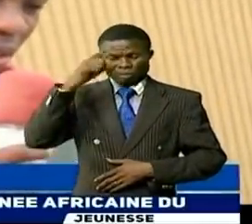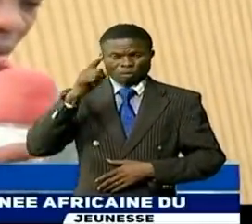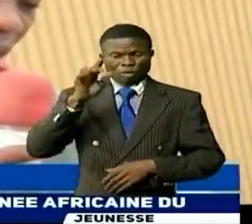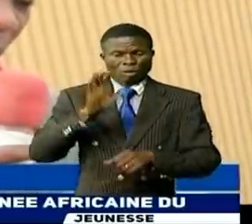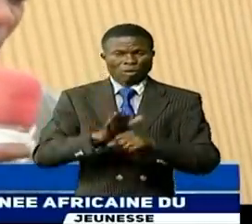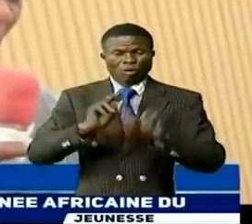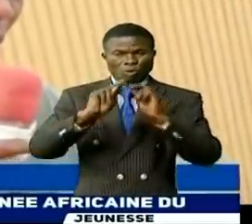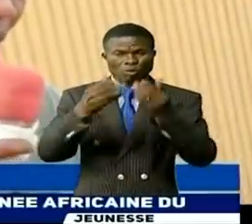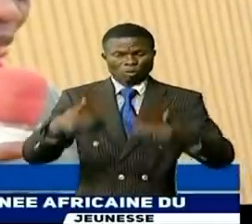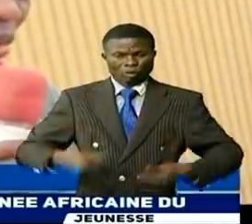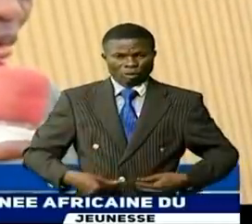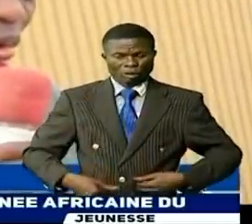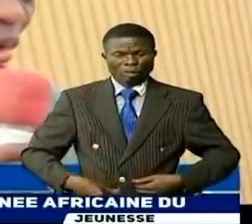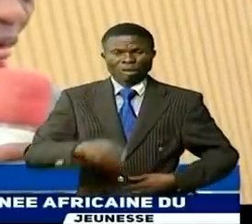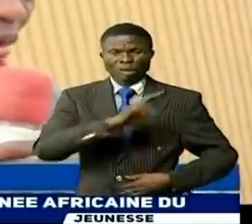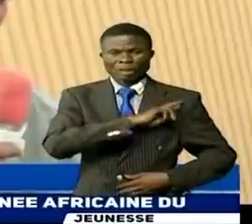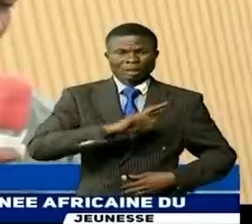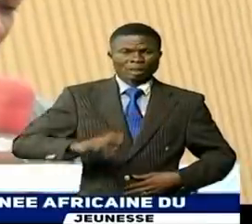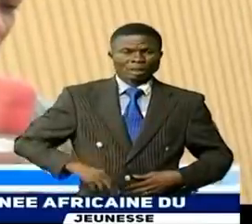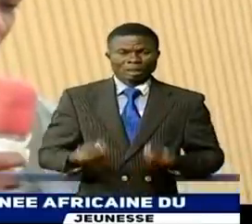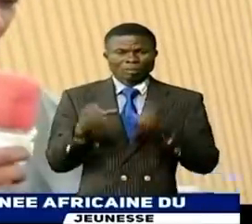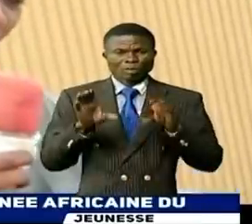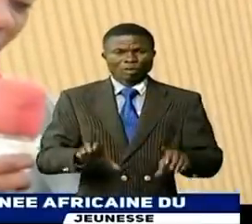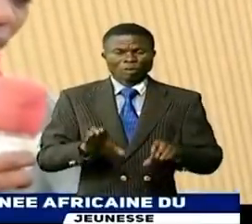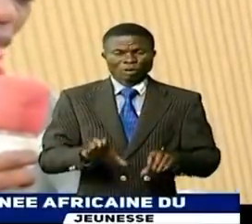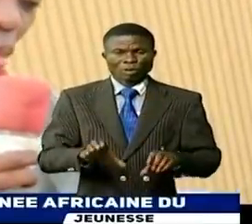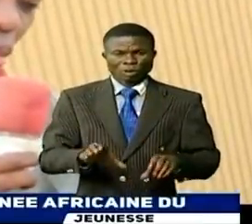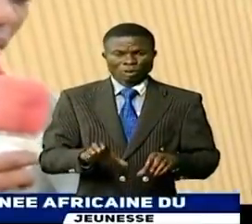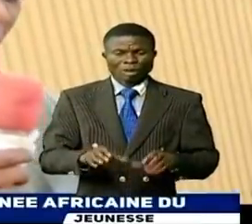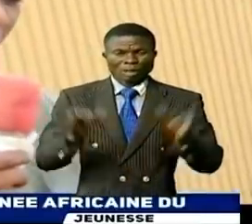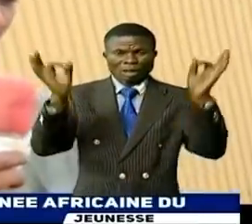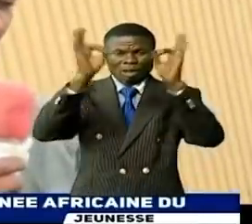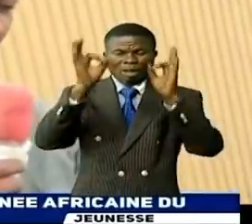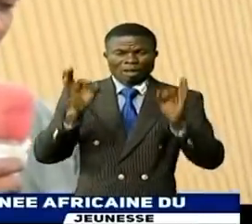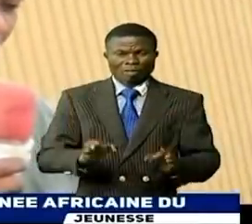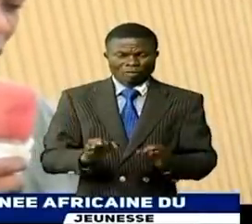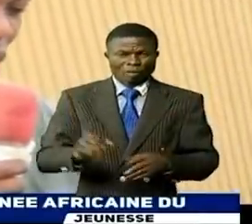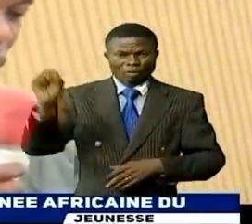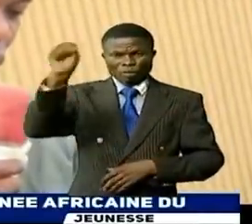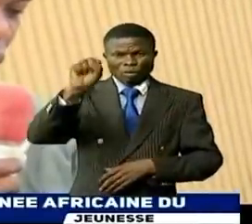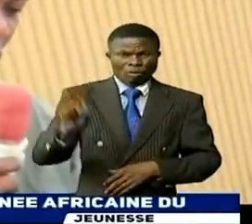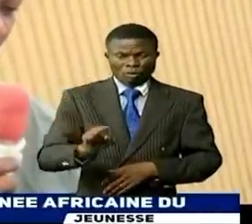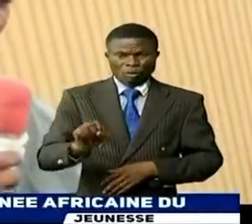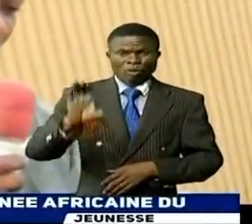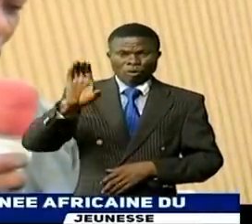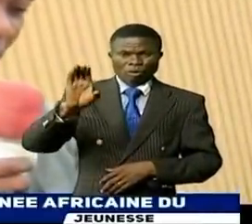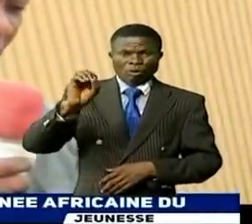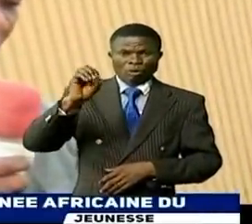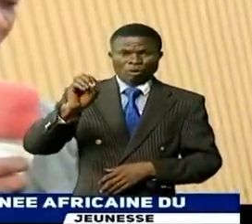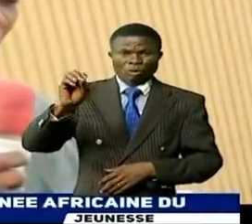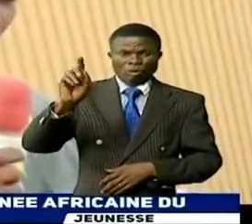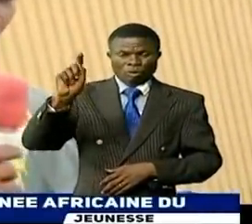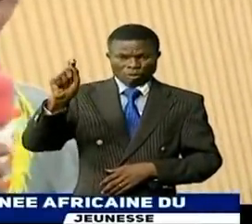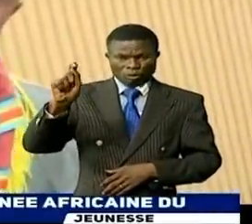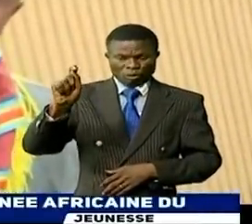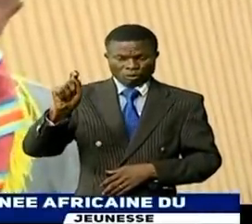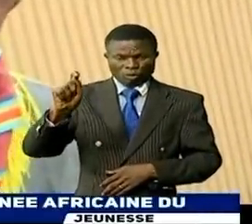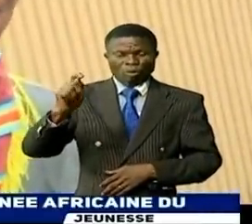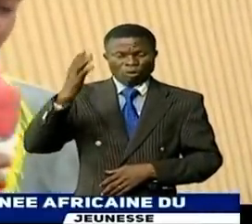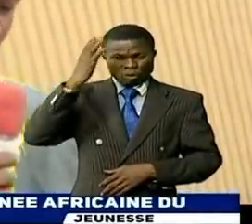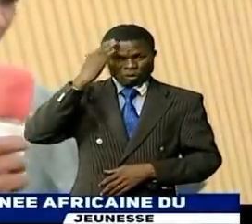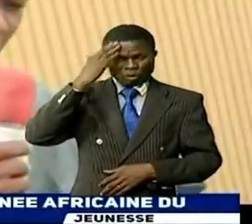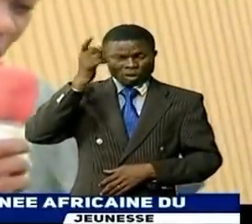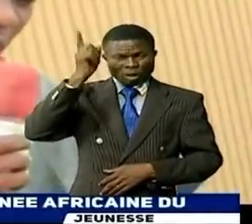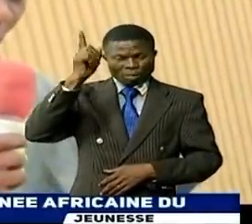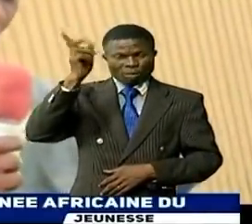jeunesse de la République démocratique du Congo parce que la Fédération Scout de la République démocratique du Congo reconnaît dans son premier